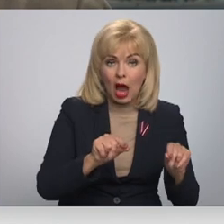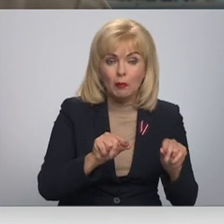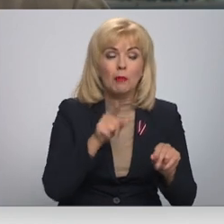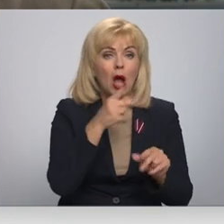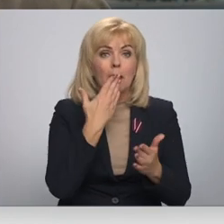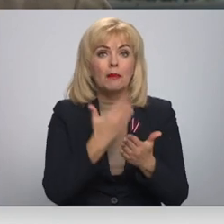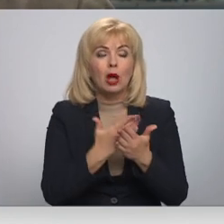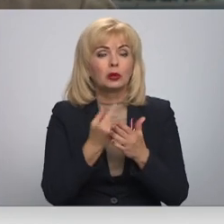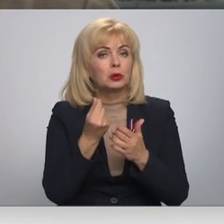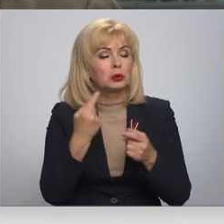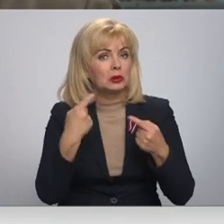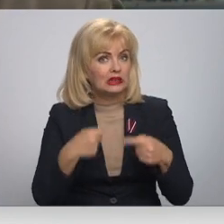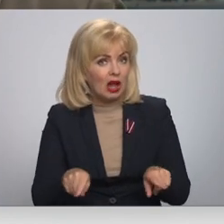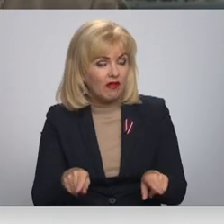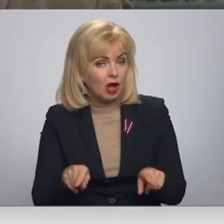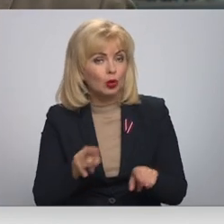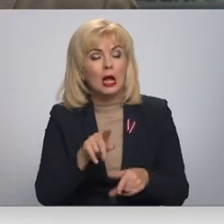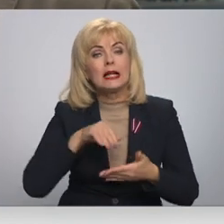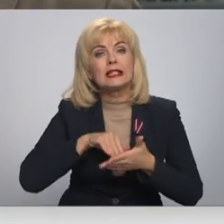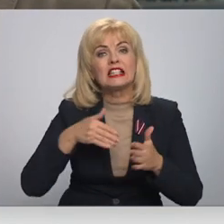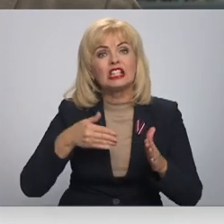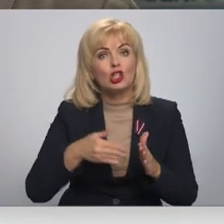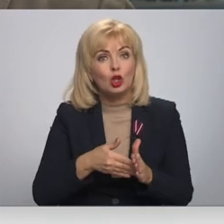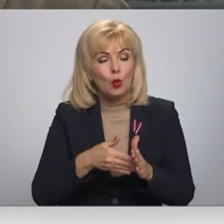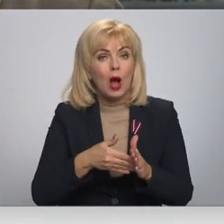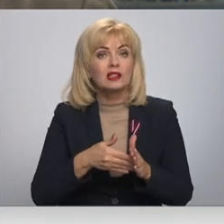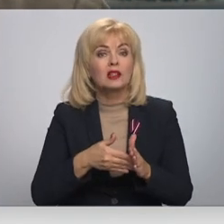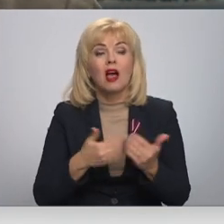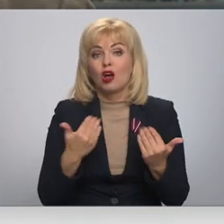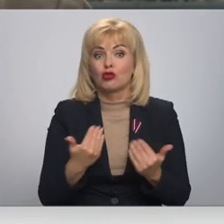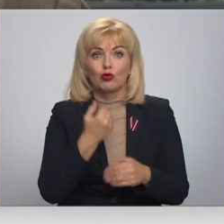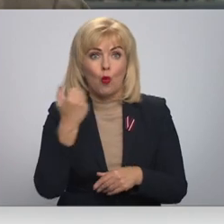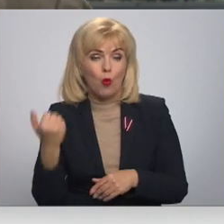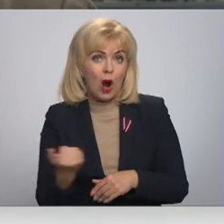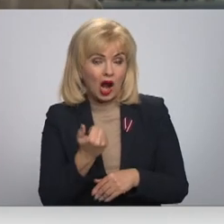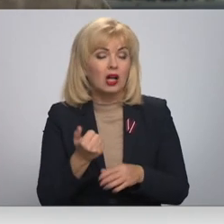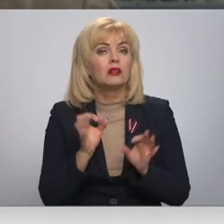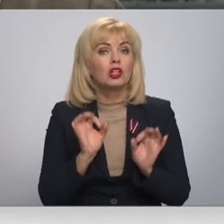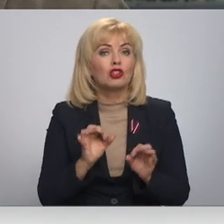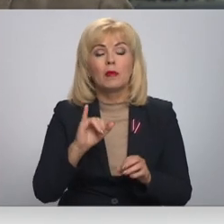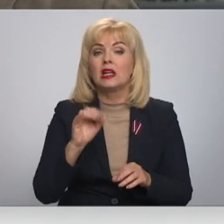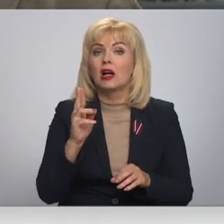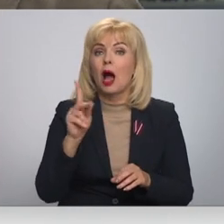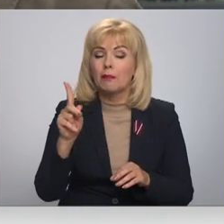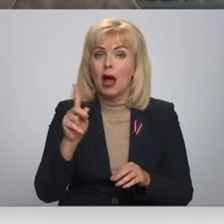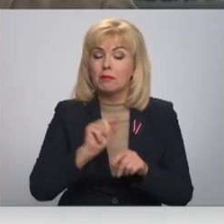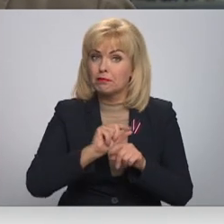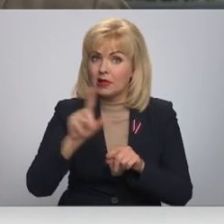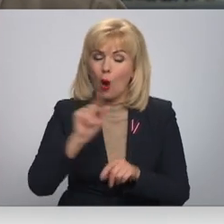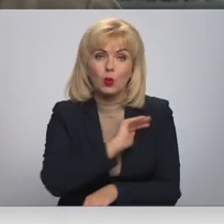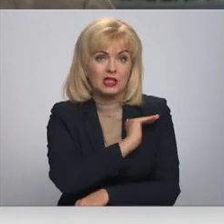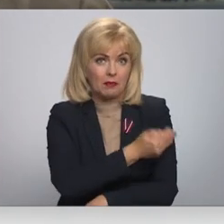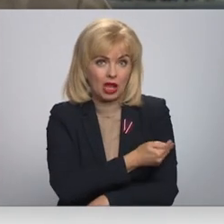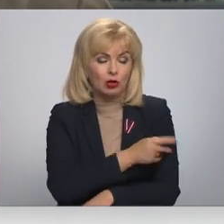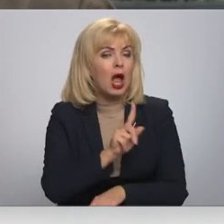tāda preturnīga. Un situācijā, kad šogad diešām IKP pieaugums ir diezgan spēcīgs,